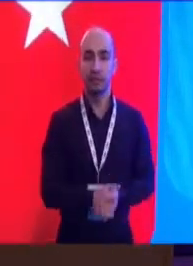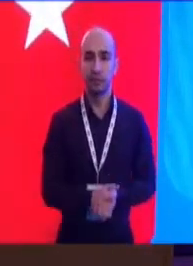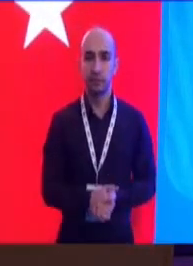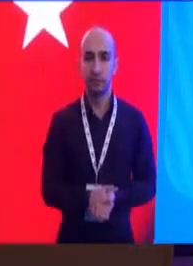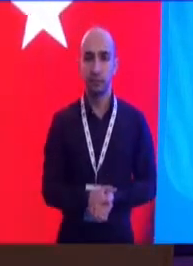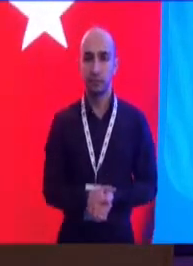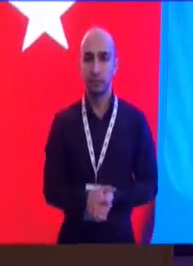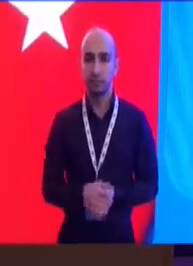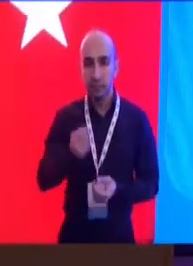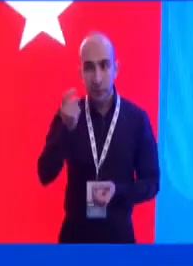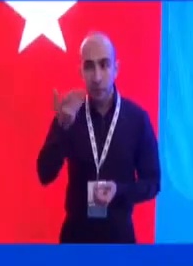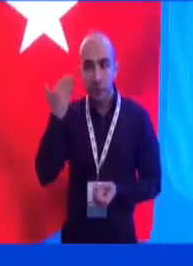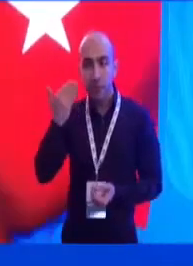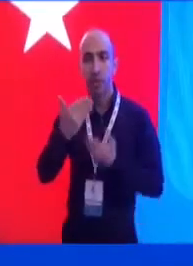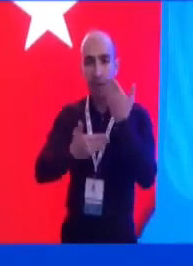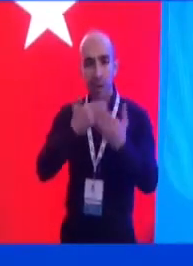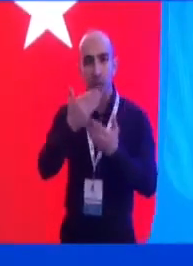Biraz önce saydığım aktiviteler,